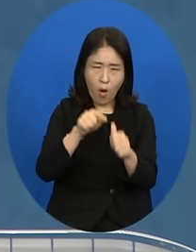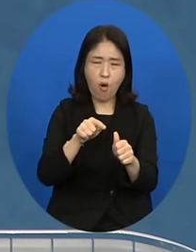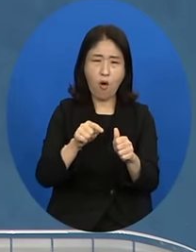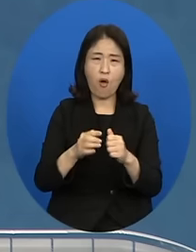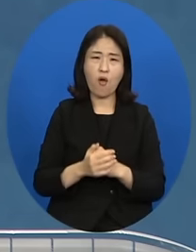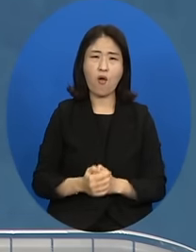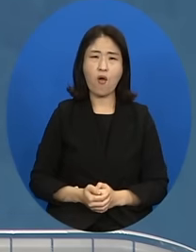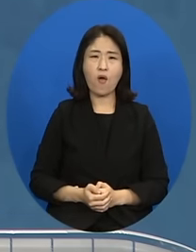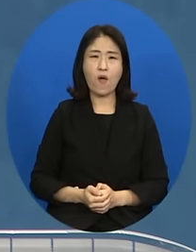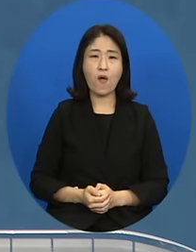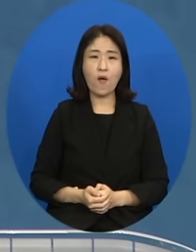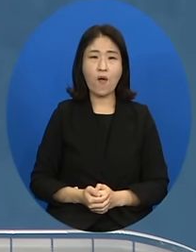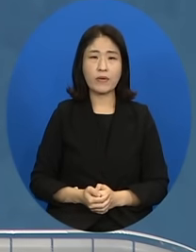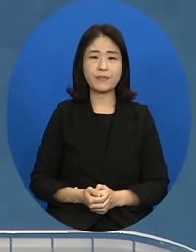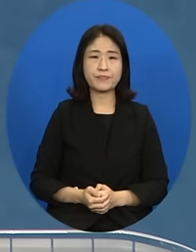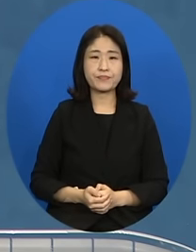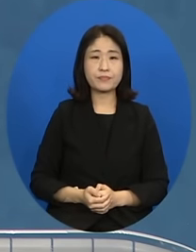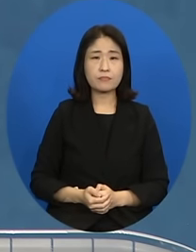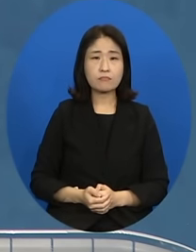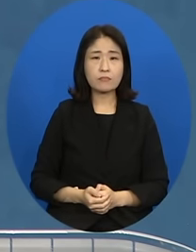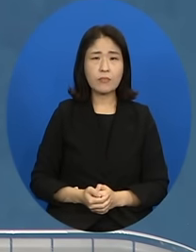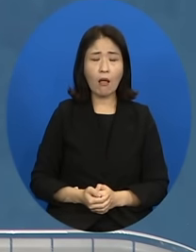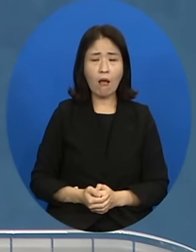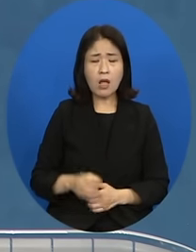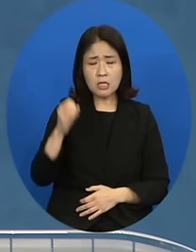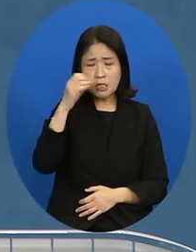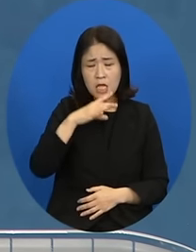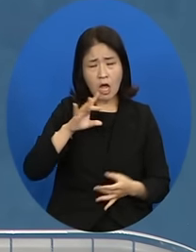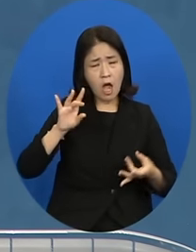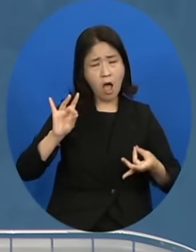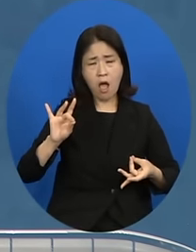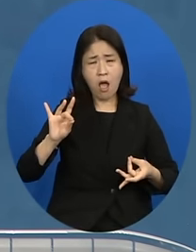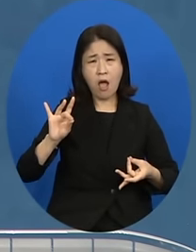이것은 아무 일도 하지 말고 그저 가만히 앉아